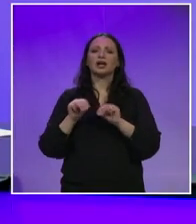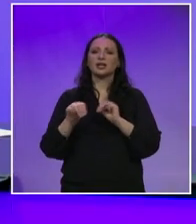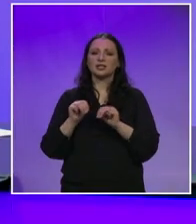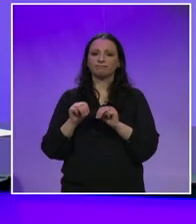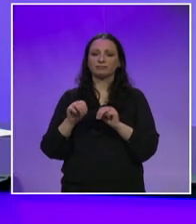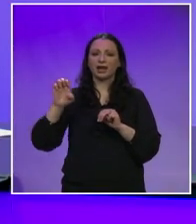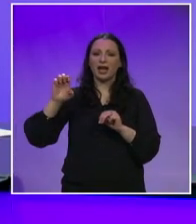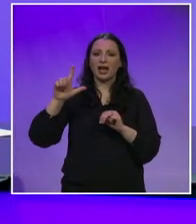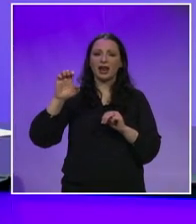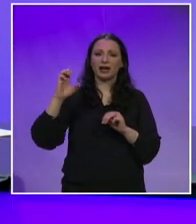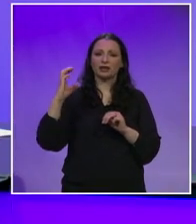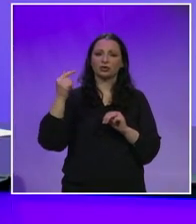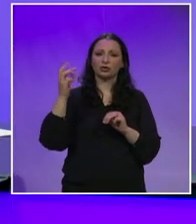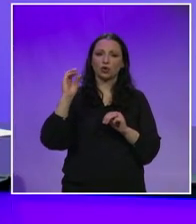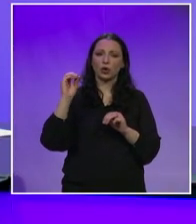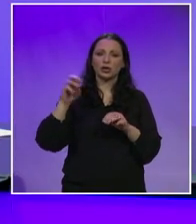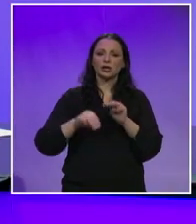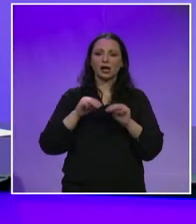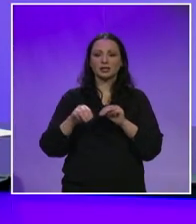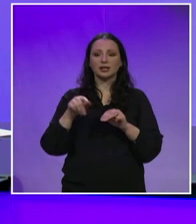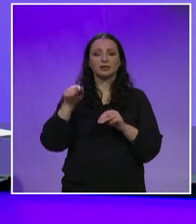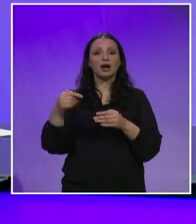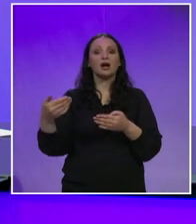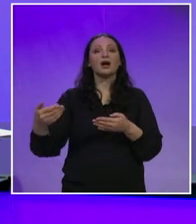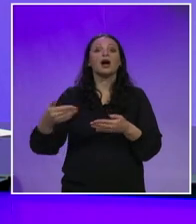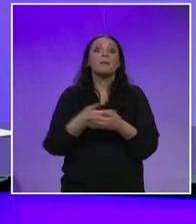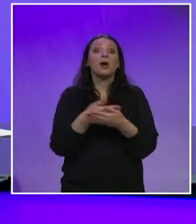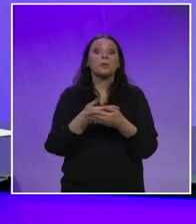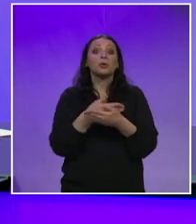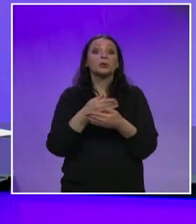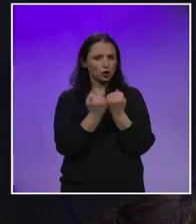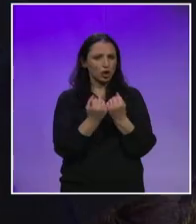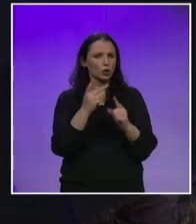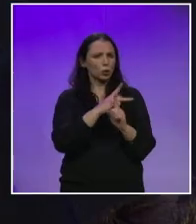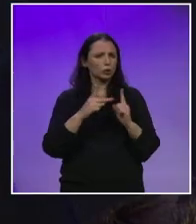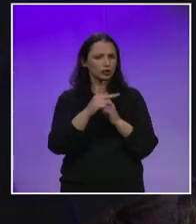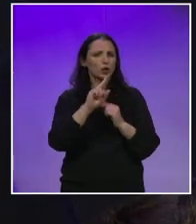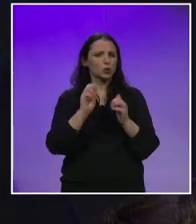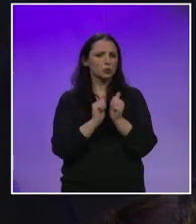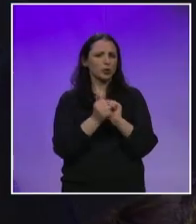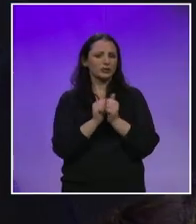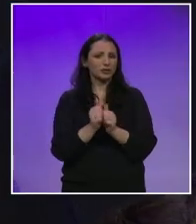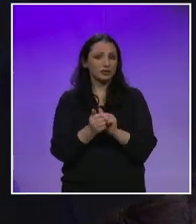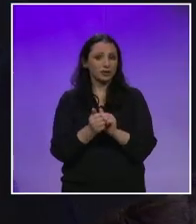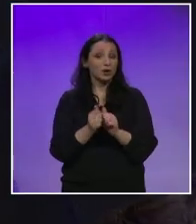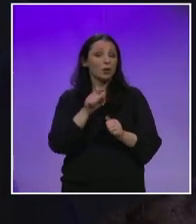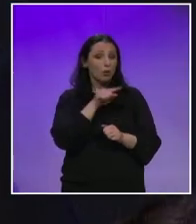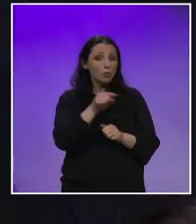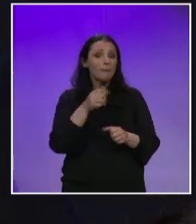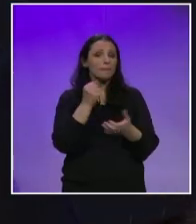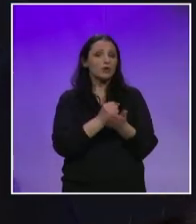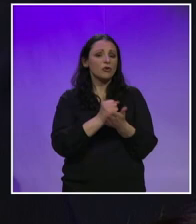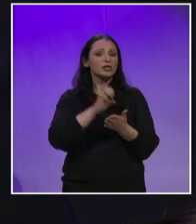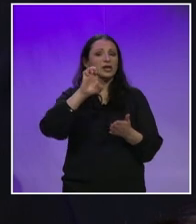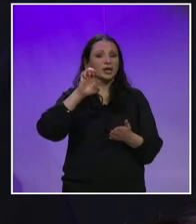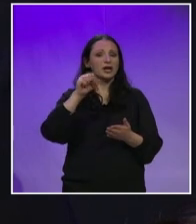nazjonalista, fostom dwar il-pensjoni minima, innumri bëgħu fantazma. Fil-fatz, pikka silenzju takallus, war aħli ġi